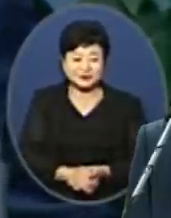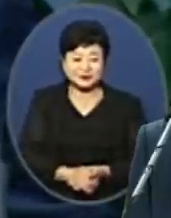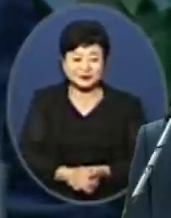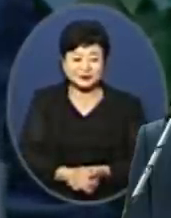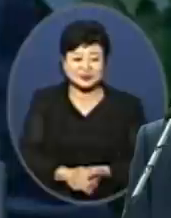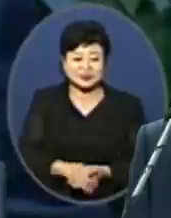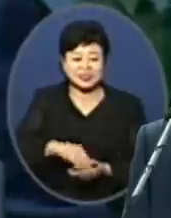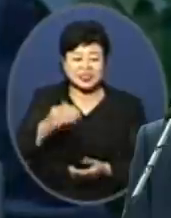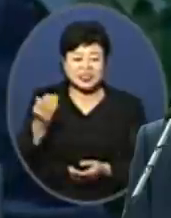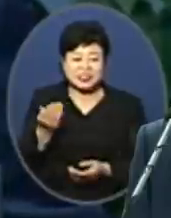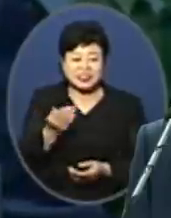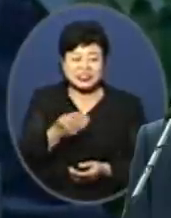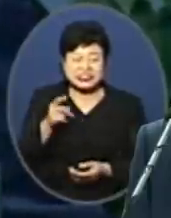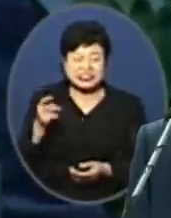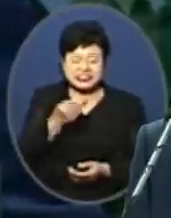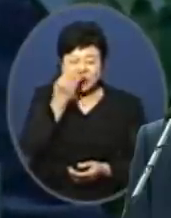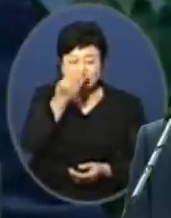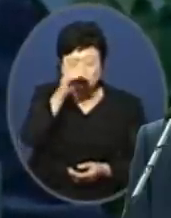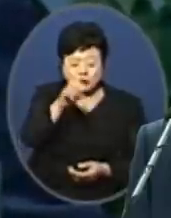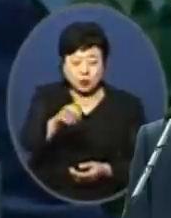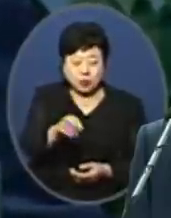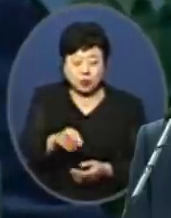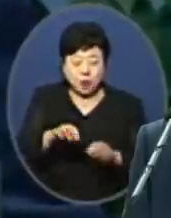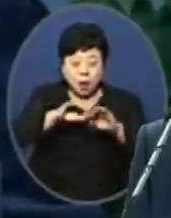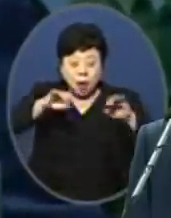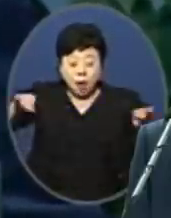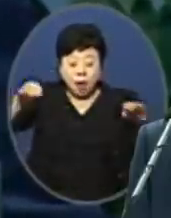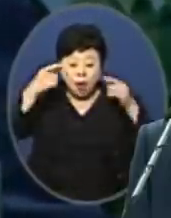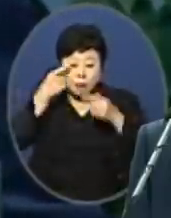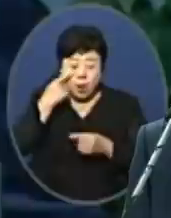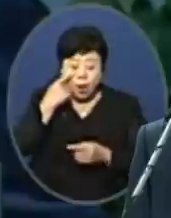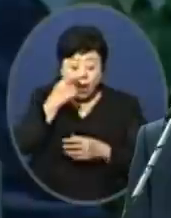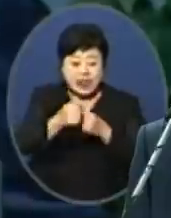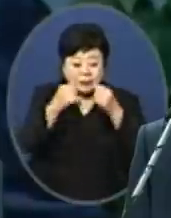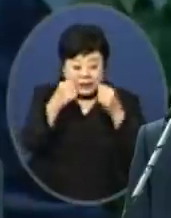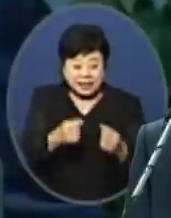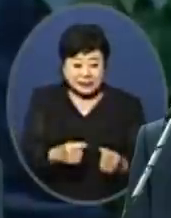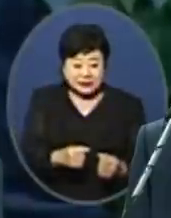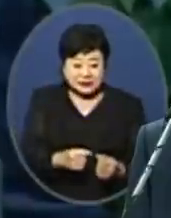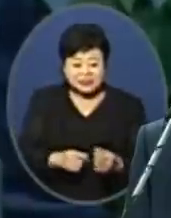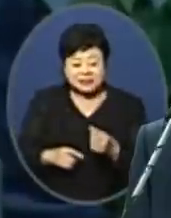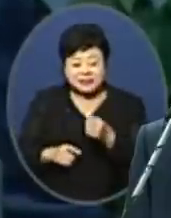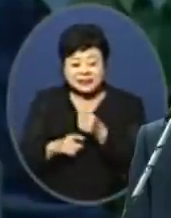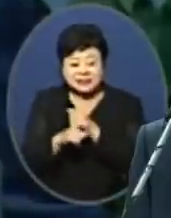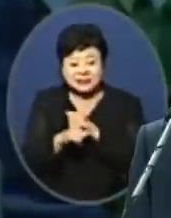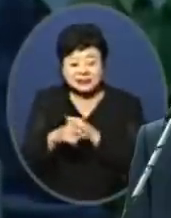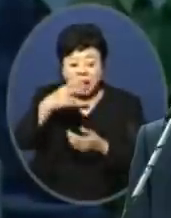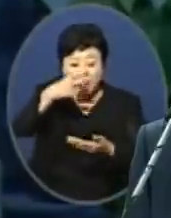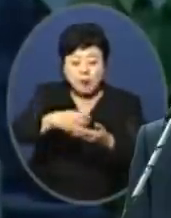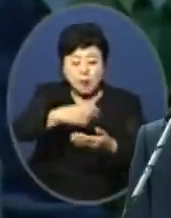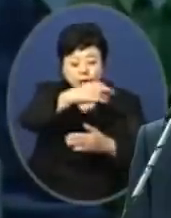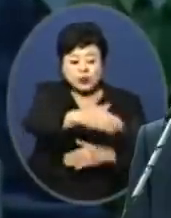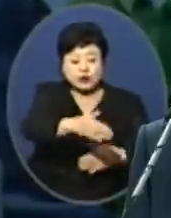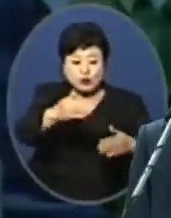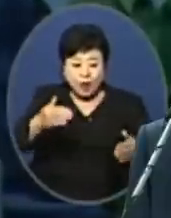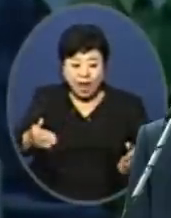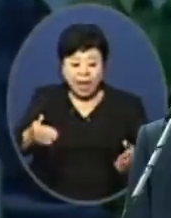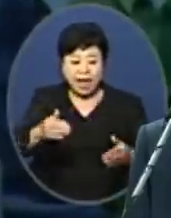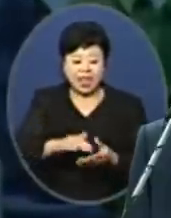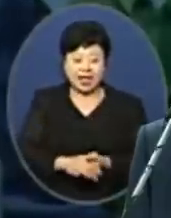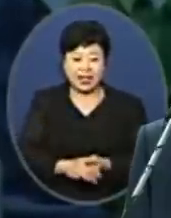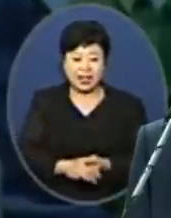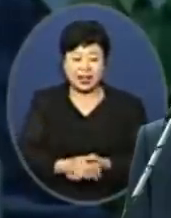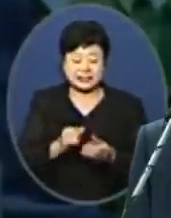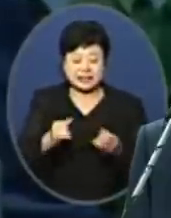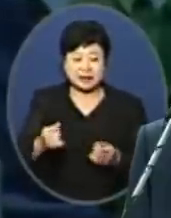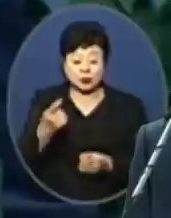치성소가 환히 들여다 보이고 하나님 임재하심을 상징하는 법궤가